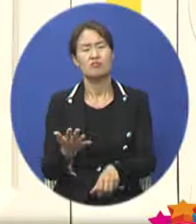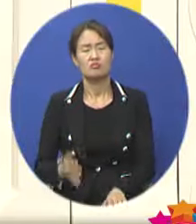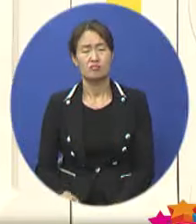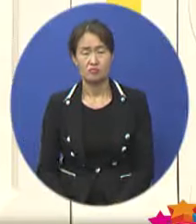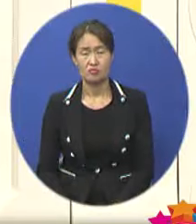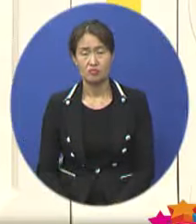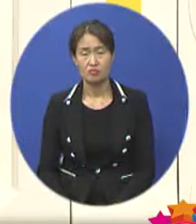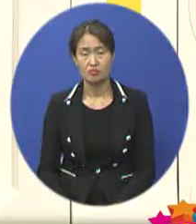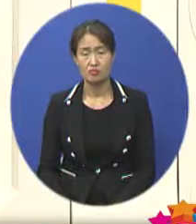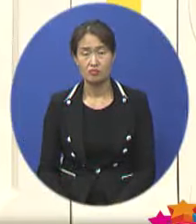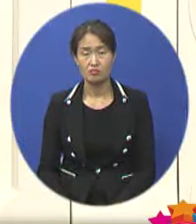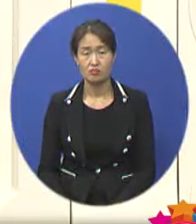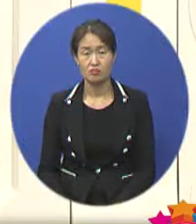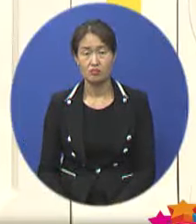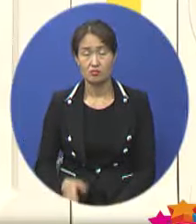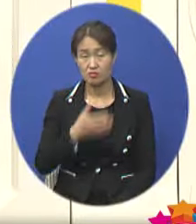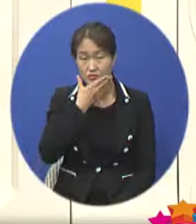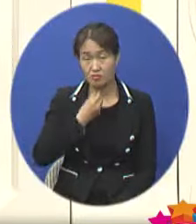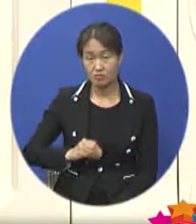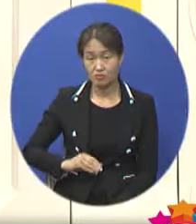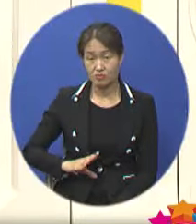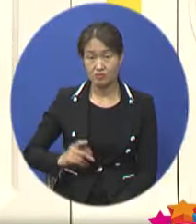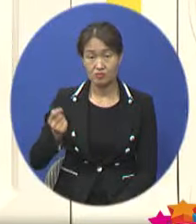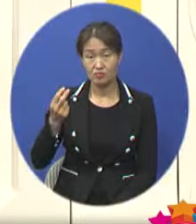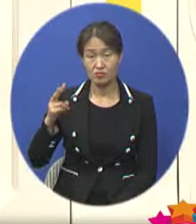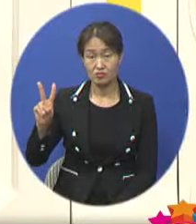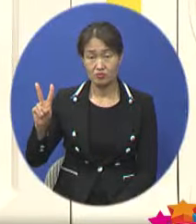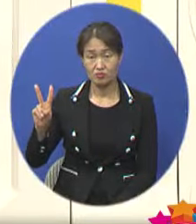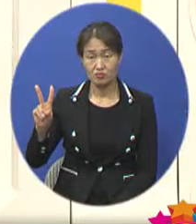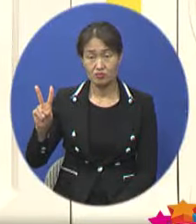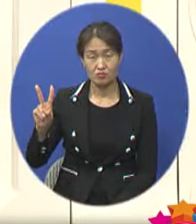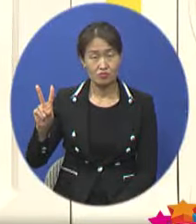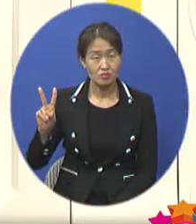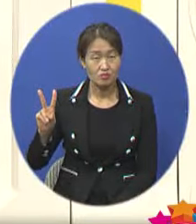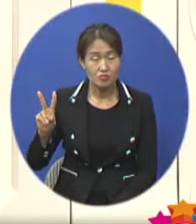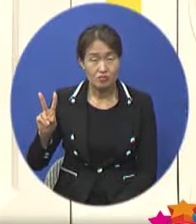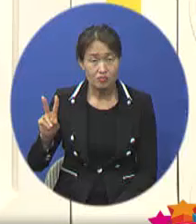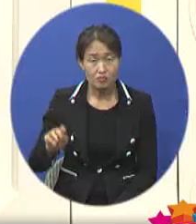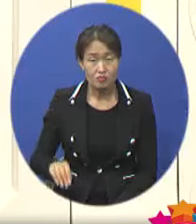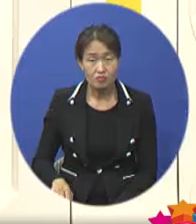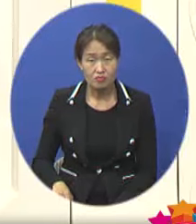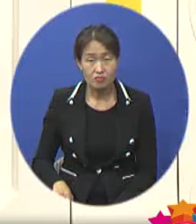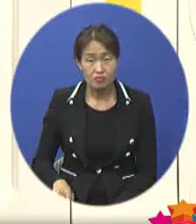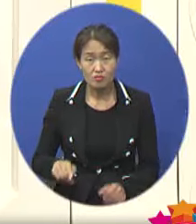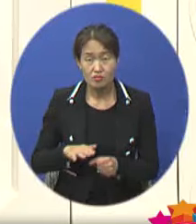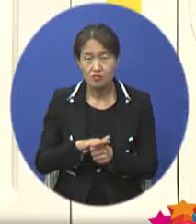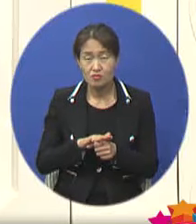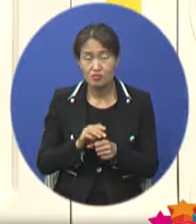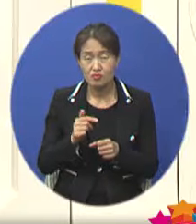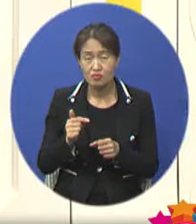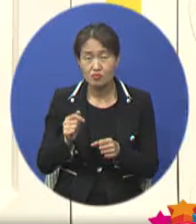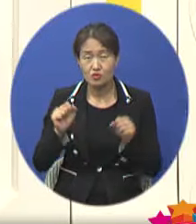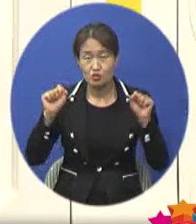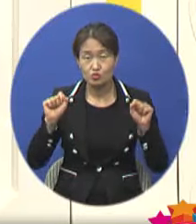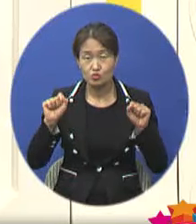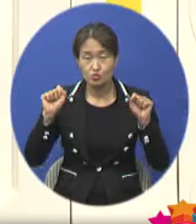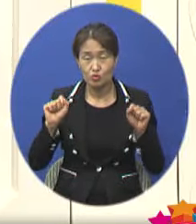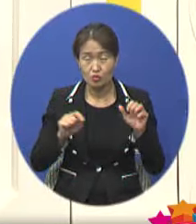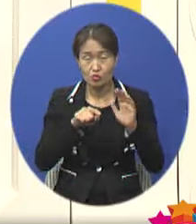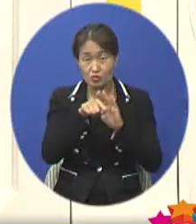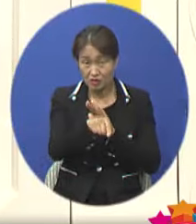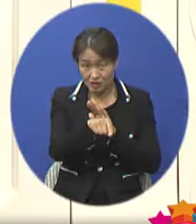옛날에 그랬었어. 그리고 내가 이 복지 대비를요. 예. 무당 운동 선정합니다. 운동원에 나가서